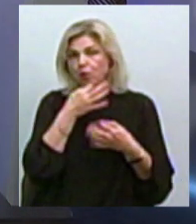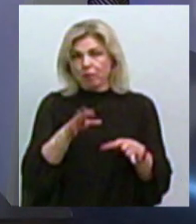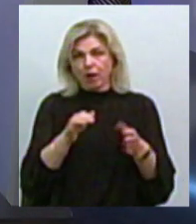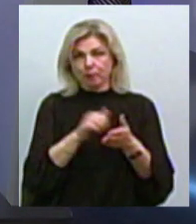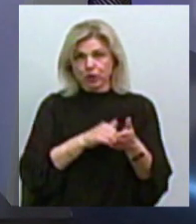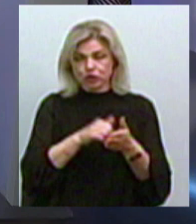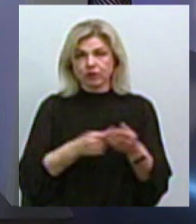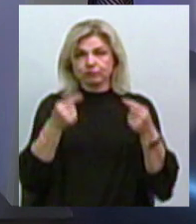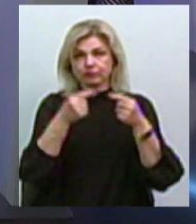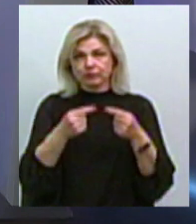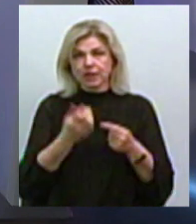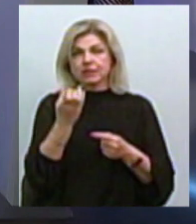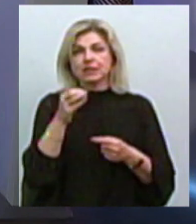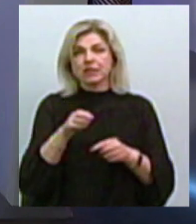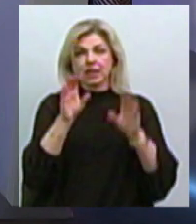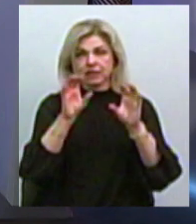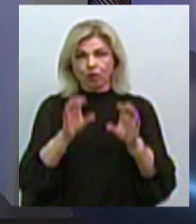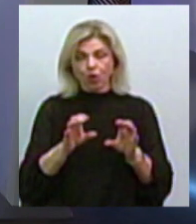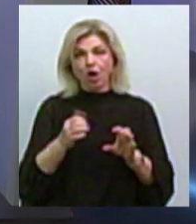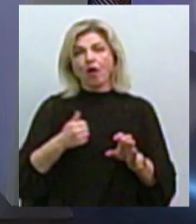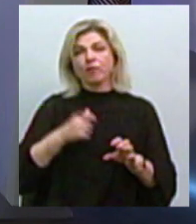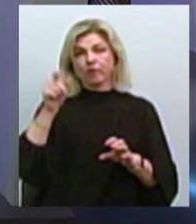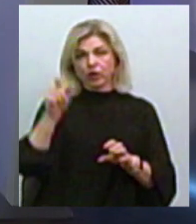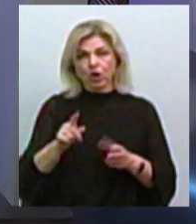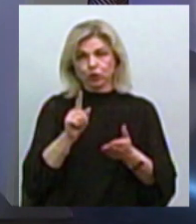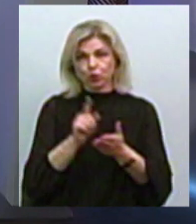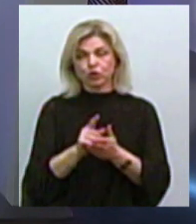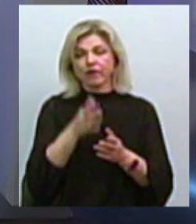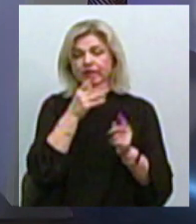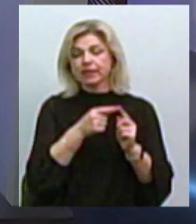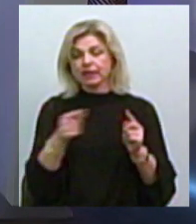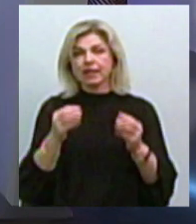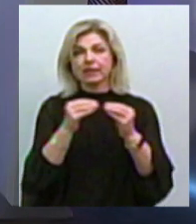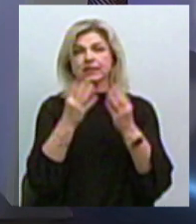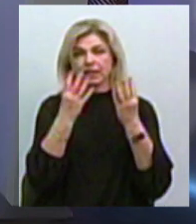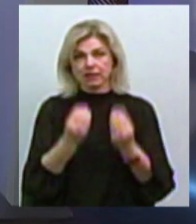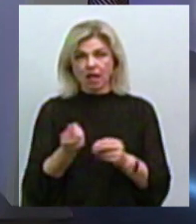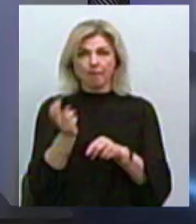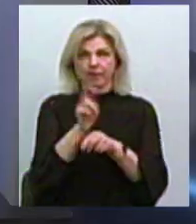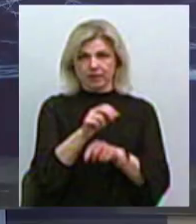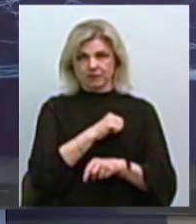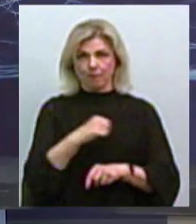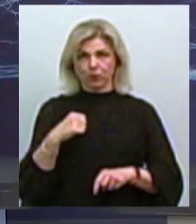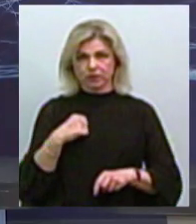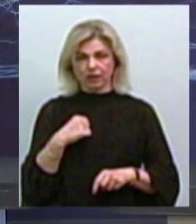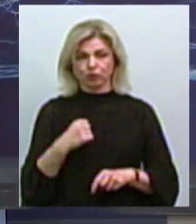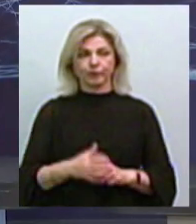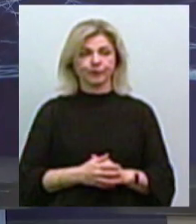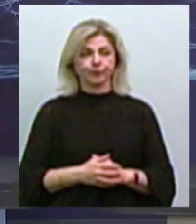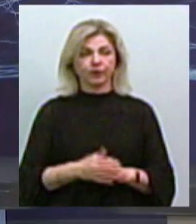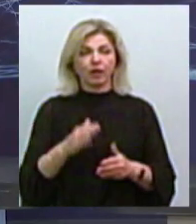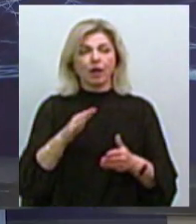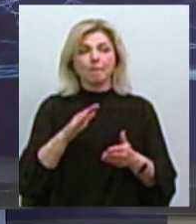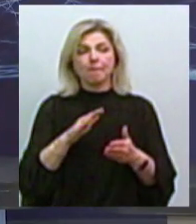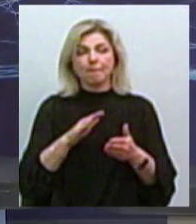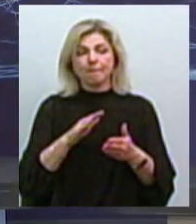статті закону, призовник повинен в 10-денний термін прибути до військового комісаріату самостійно, тобто